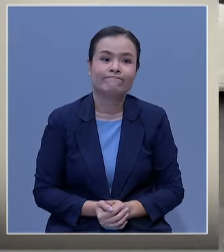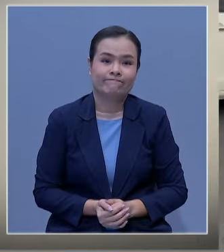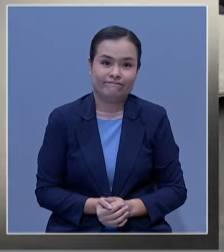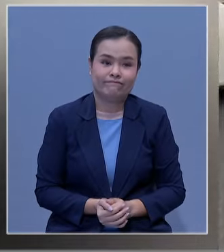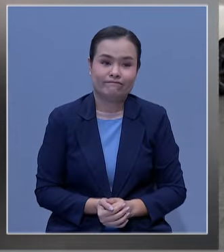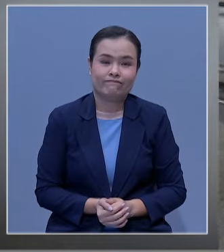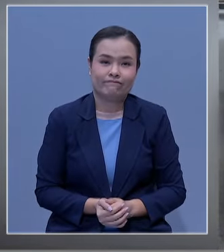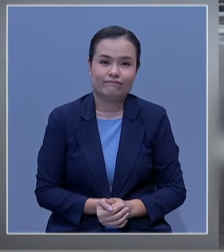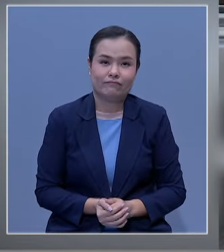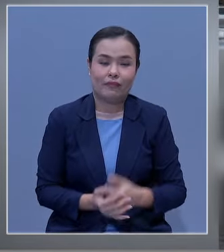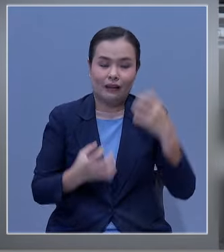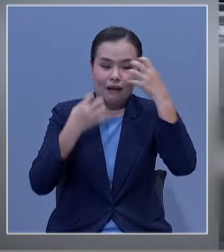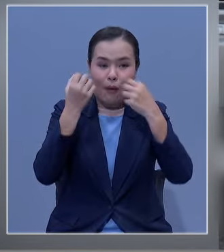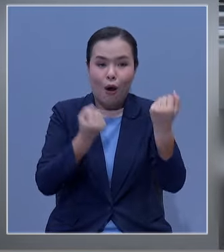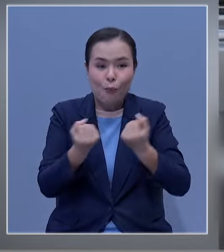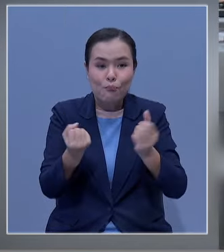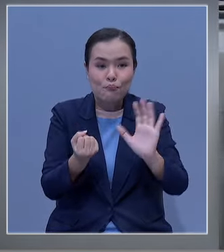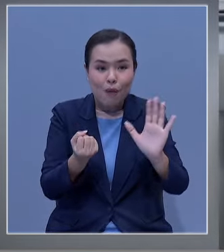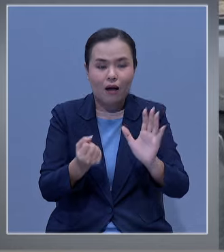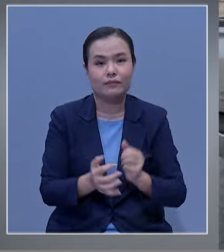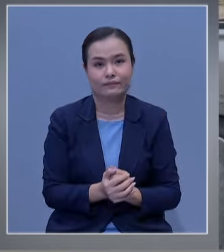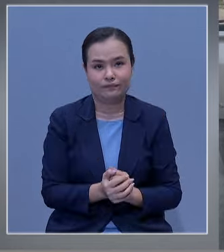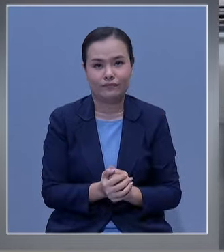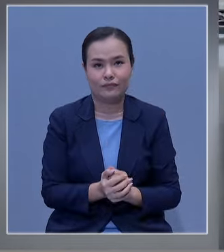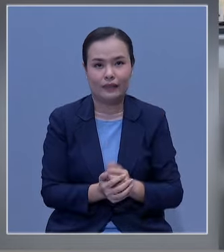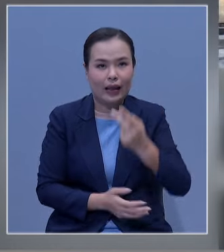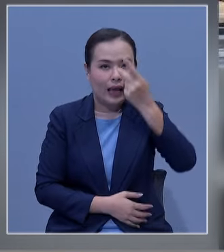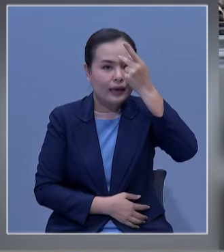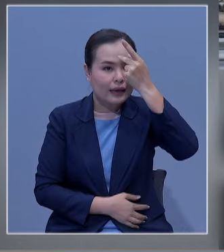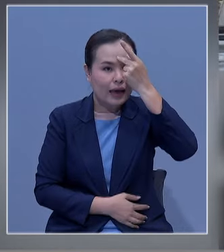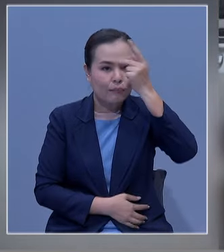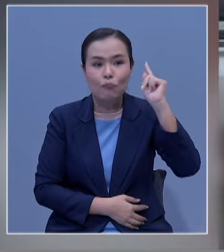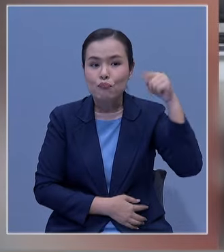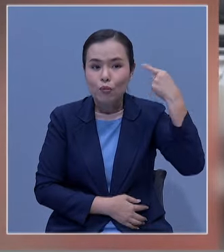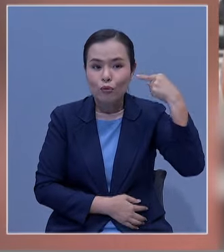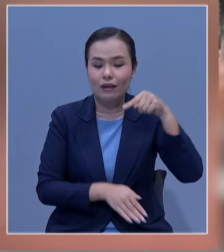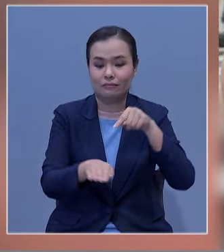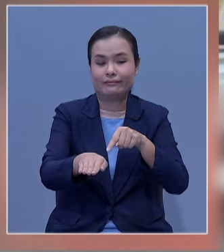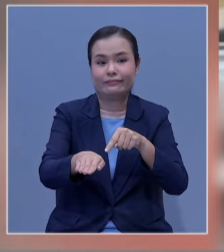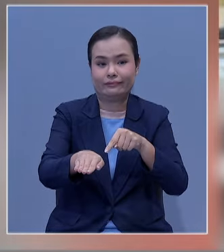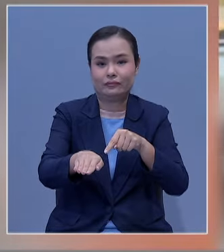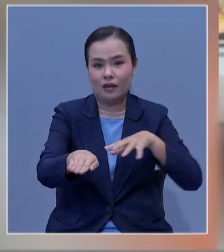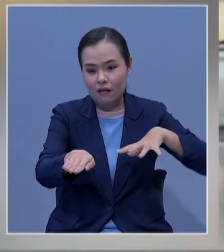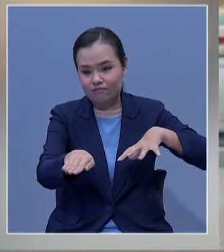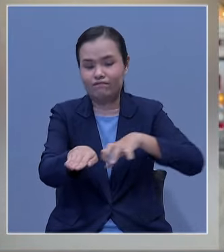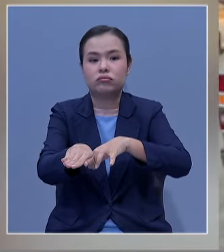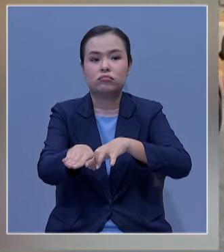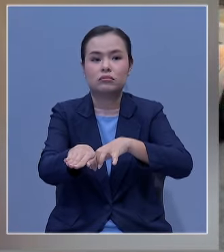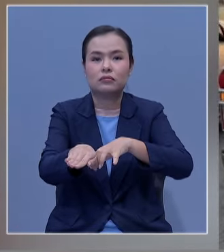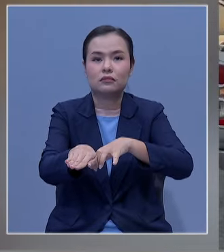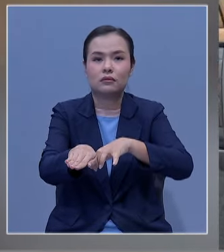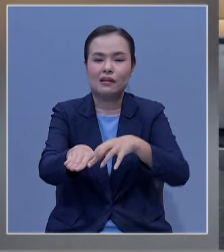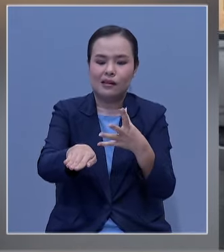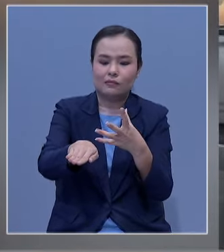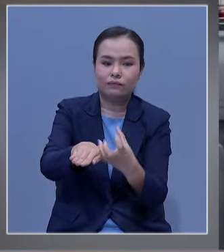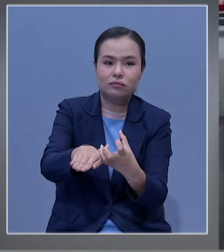โอ้โหมันเกิดจากความเมาไม่ขับแล้วสุดท้ายคนที่ซวยคือใคร คันข้างหน้า คันข้างหน้าคุณจอย รถชนหนักไงคะ เออรถก็เสียห